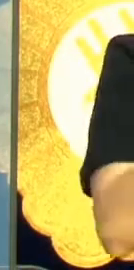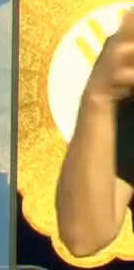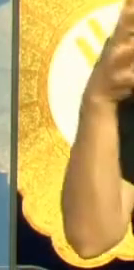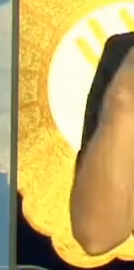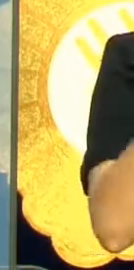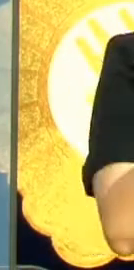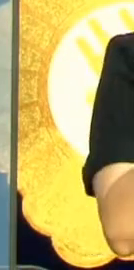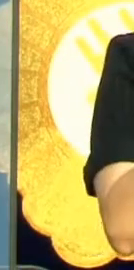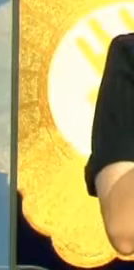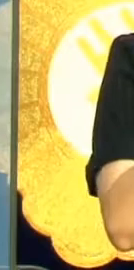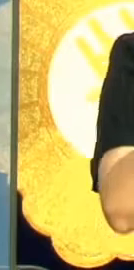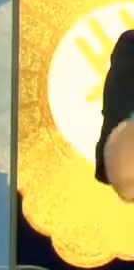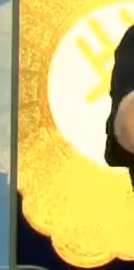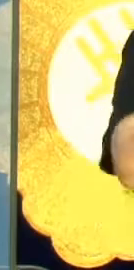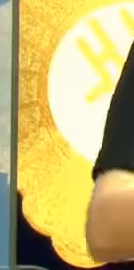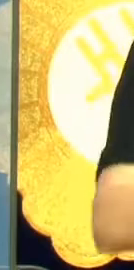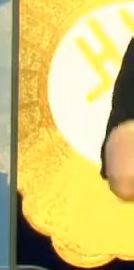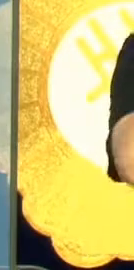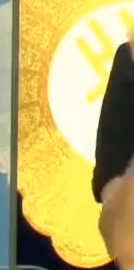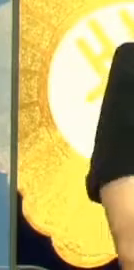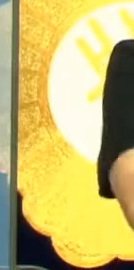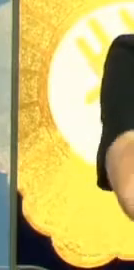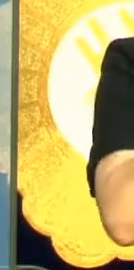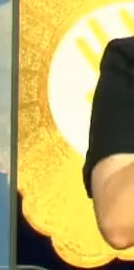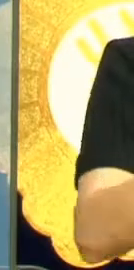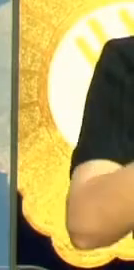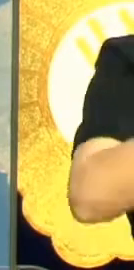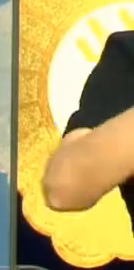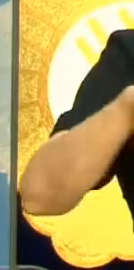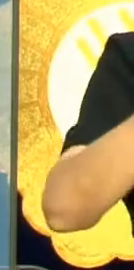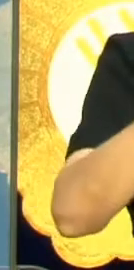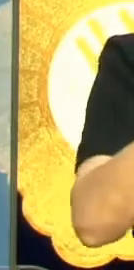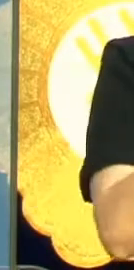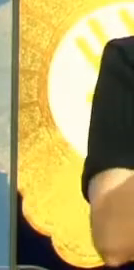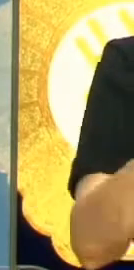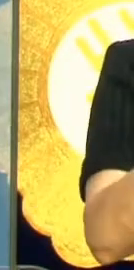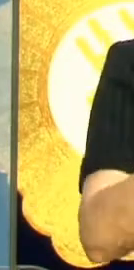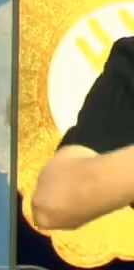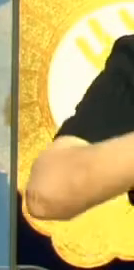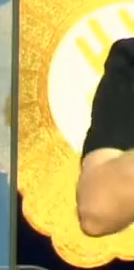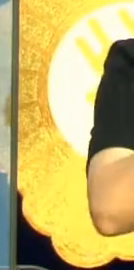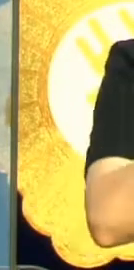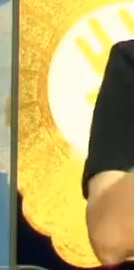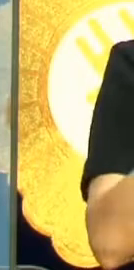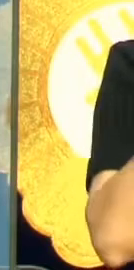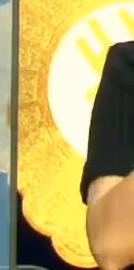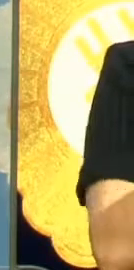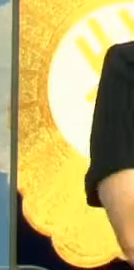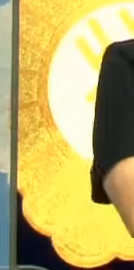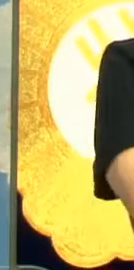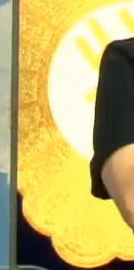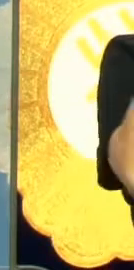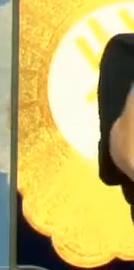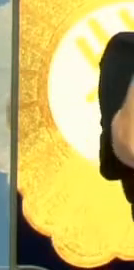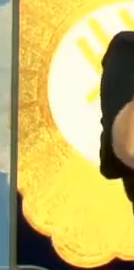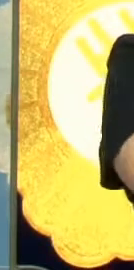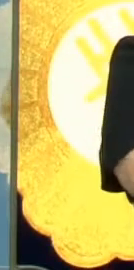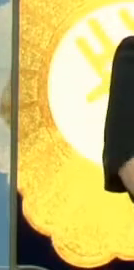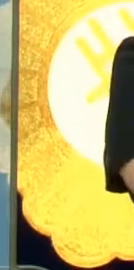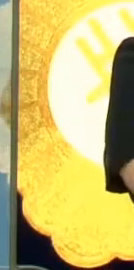바탕으로 전국의 모든 시각장애인 안마사들은 국민의 건강 증진과 사회적인